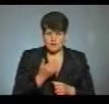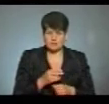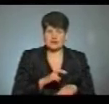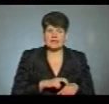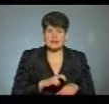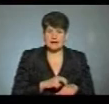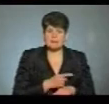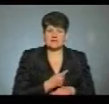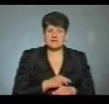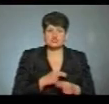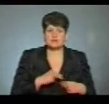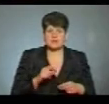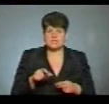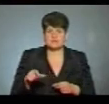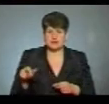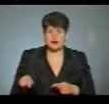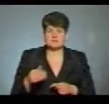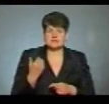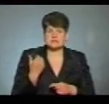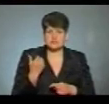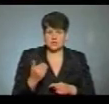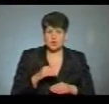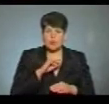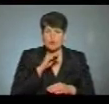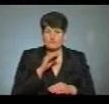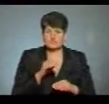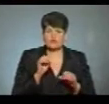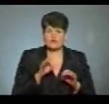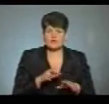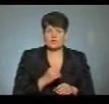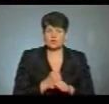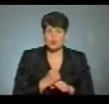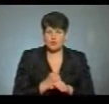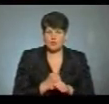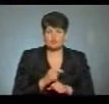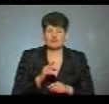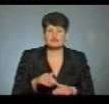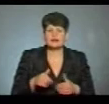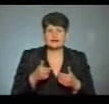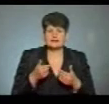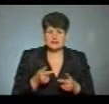лікарям, медичним працівникам за їхню професійну віддану роботу в наданні